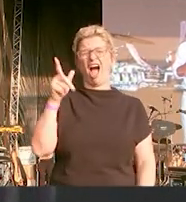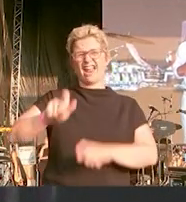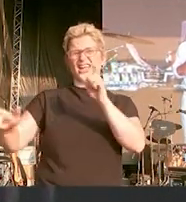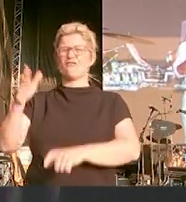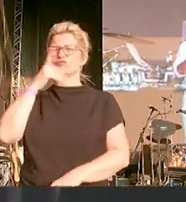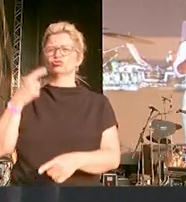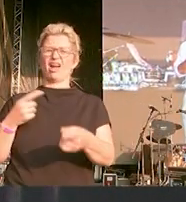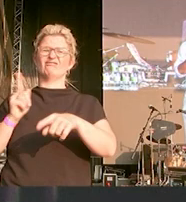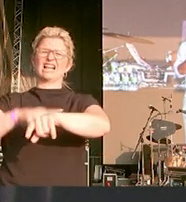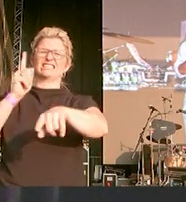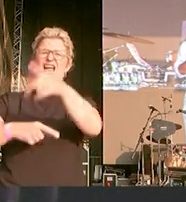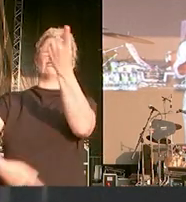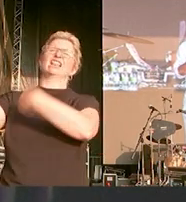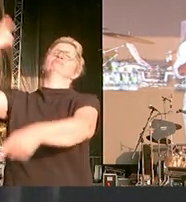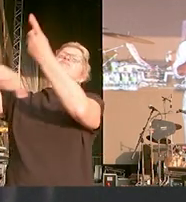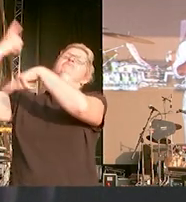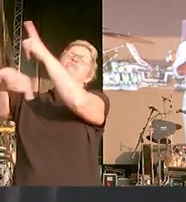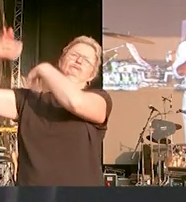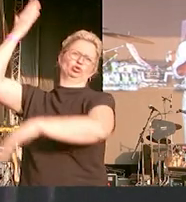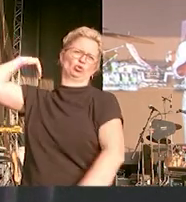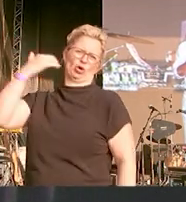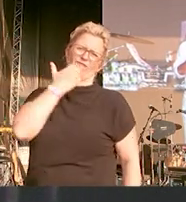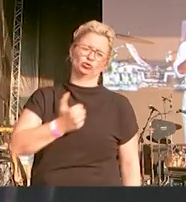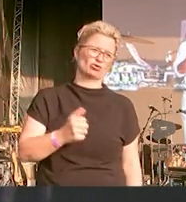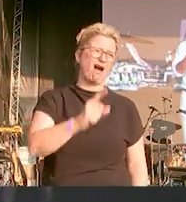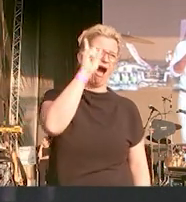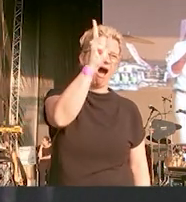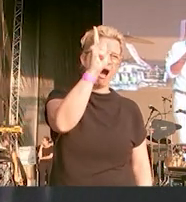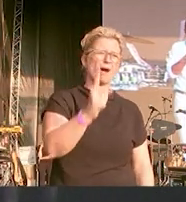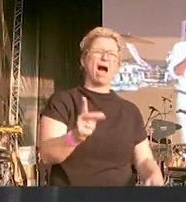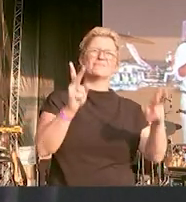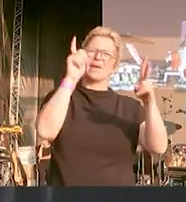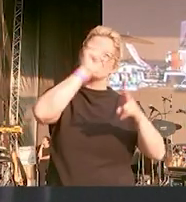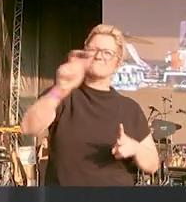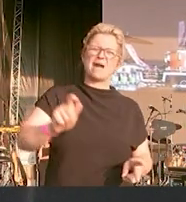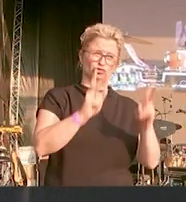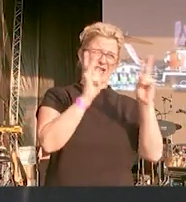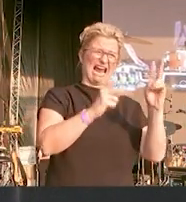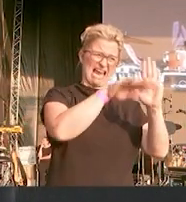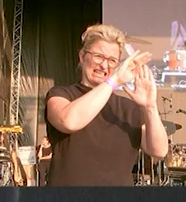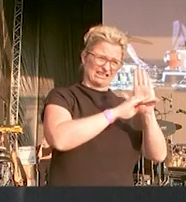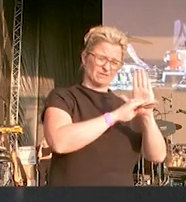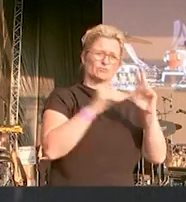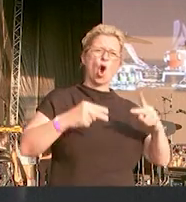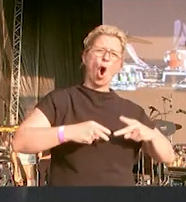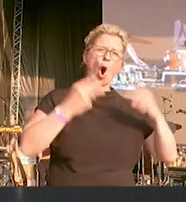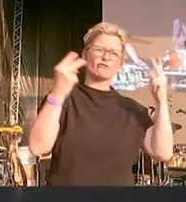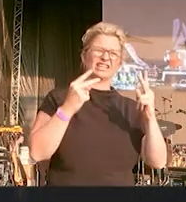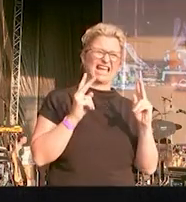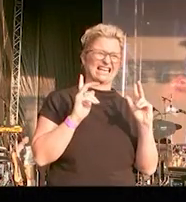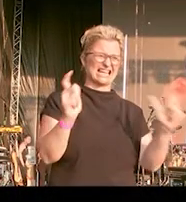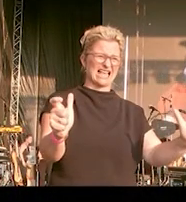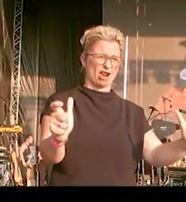wollen. Aber wir geben die Menschenrechte, wir geben die offene Gesellschaft nicht mehr her.